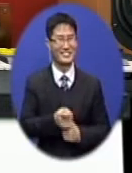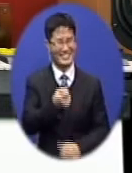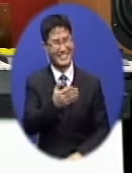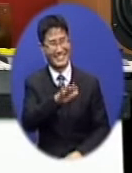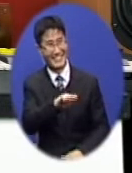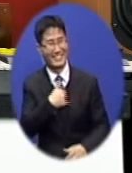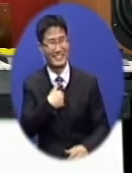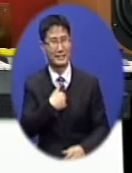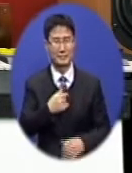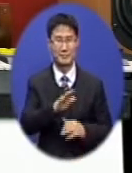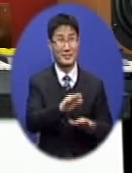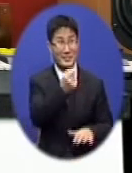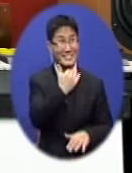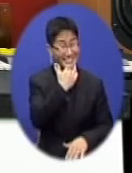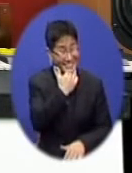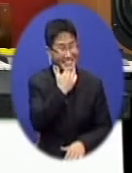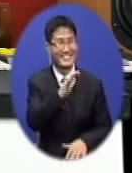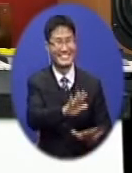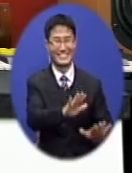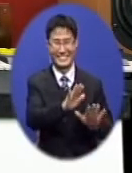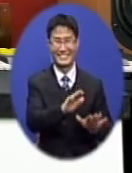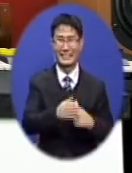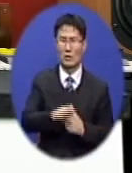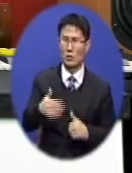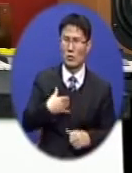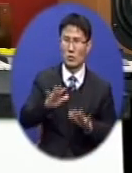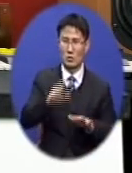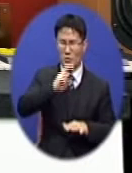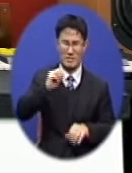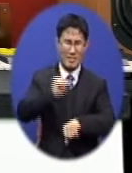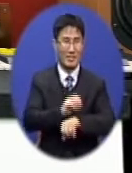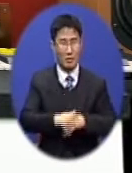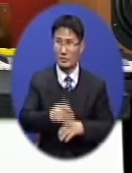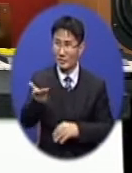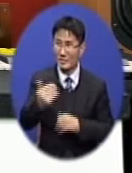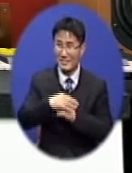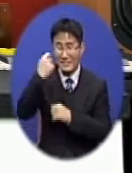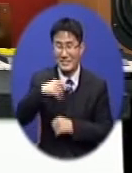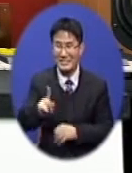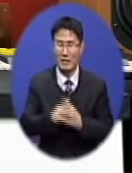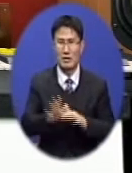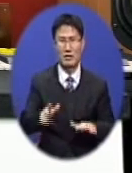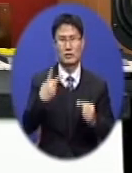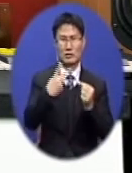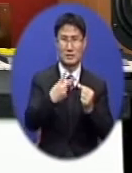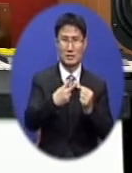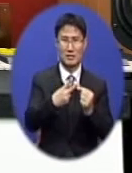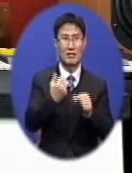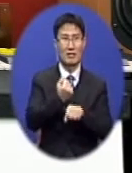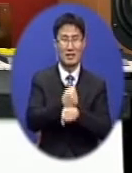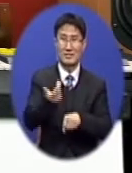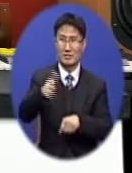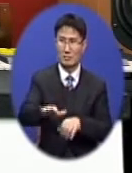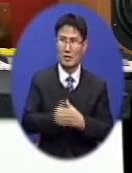앵콜 속에서 기다려 주세요 예, 예. 예. 아, 오늘 노래 잘했습니다 아 김혜영 씨 어땠어요 네. 아 정말 두 번째로 네. 지금 하는